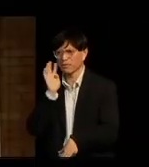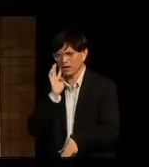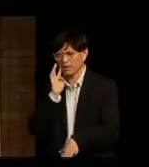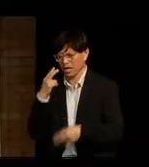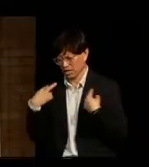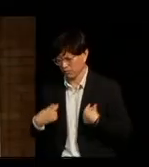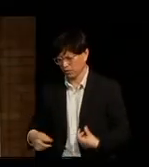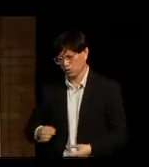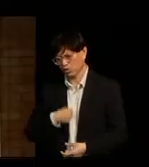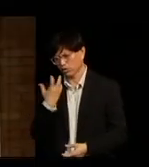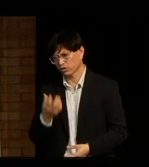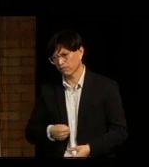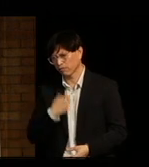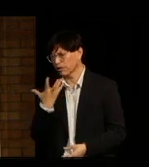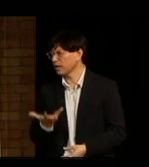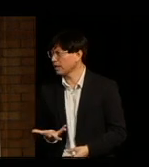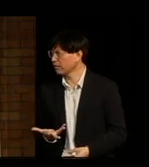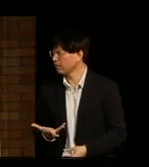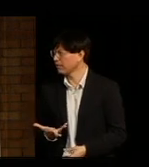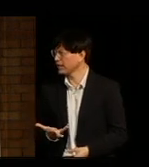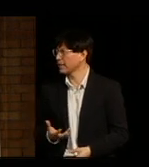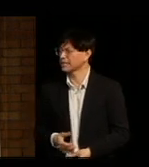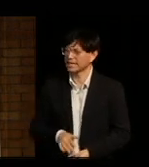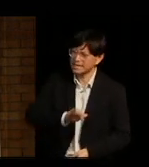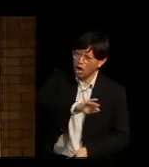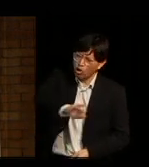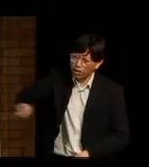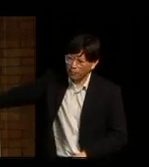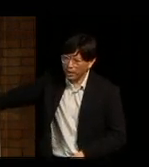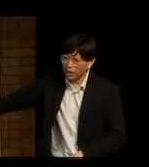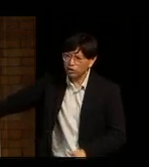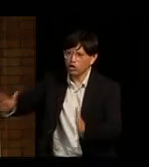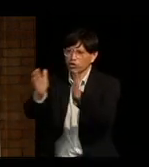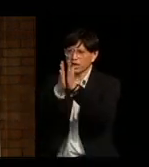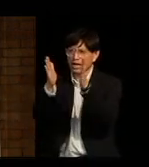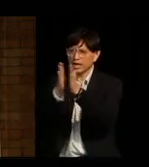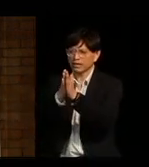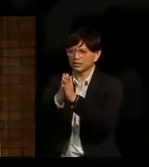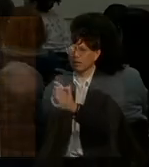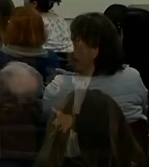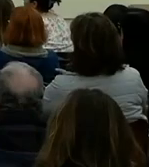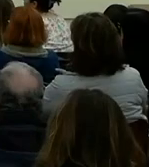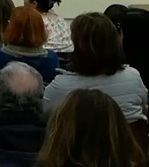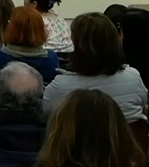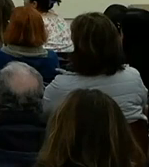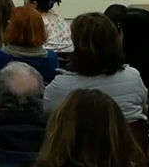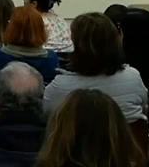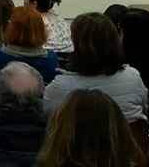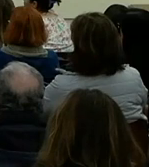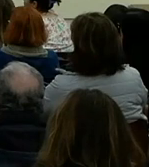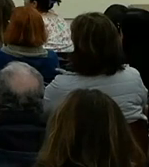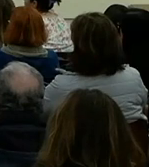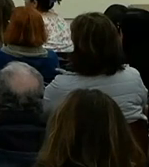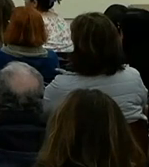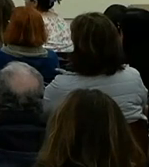vivono dei momenti di di allontanamento della Chiesa ma che in quel momento ci stanno portando loro figlio e questo già